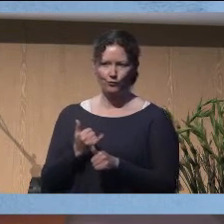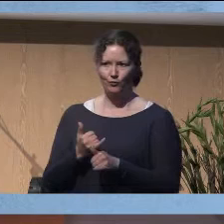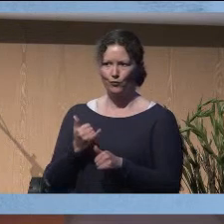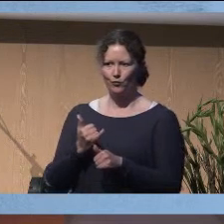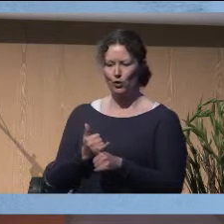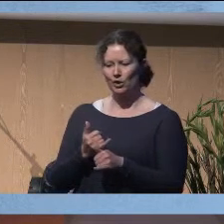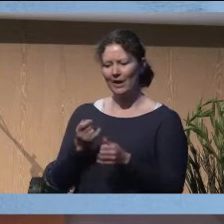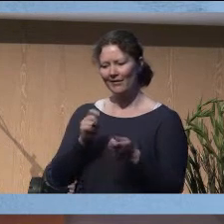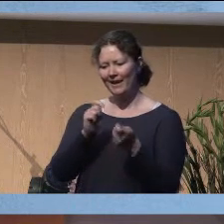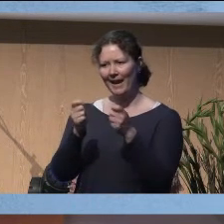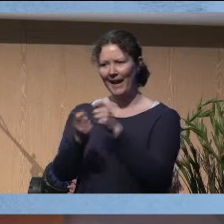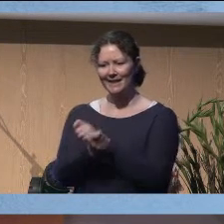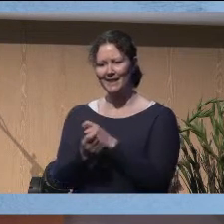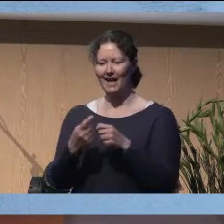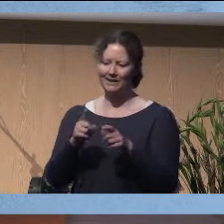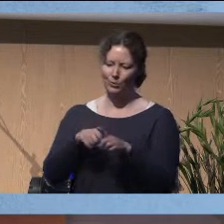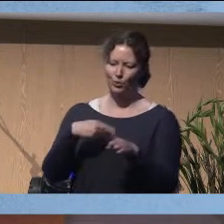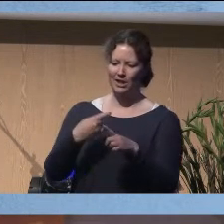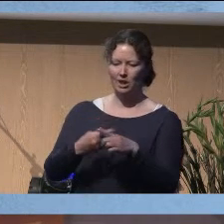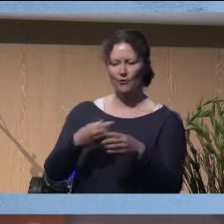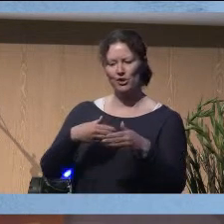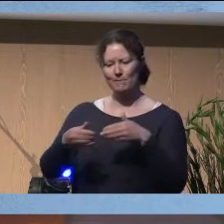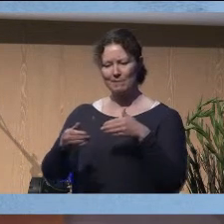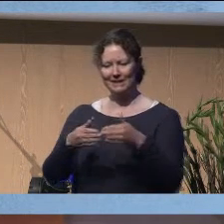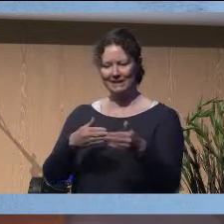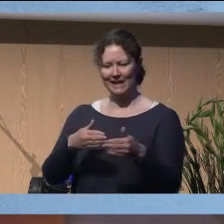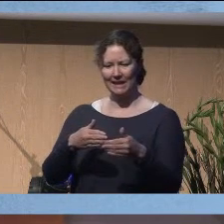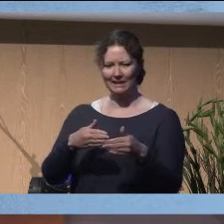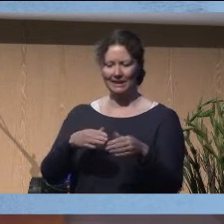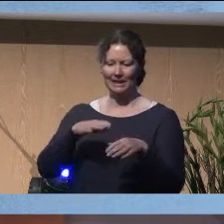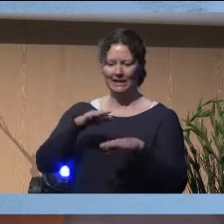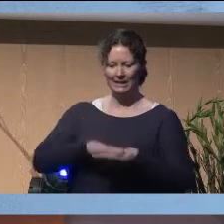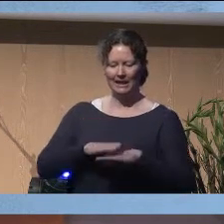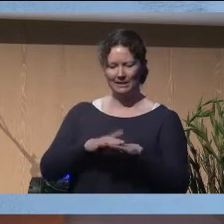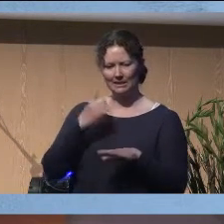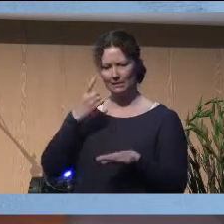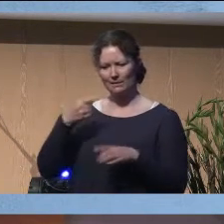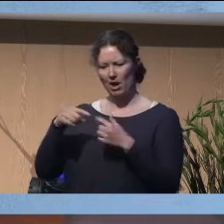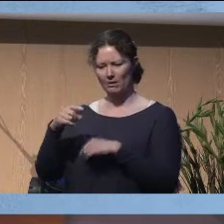hvordan endrer en recovery-basert tjeneste, tenk tilbake til Larry Davidson,